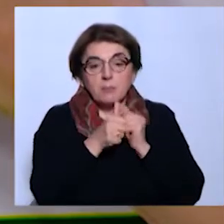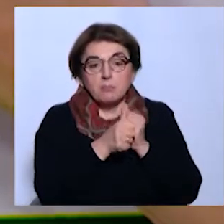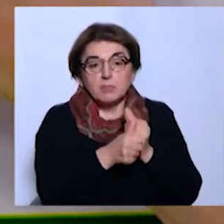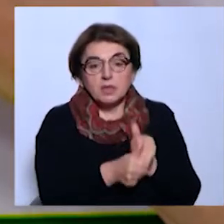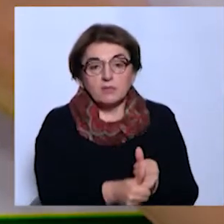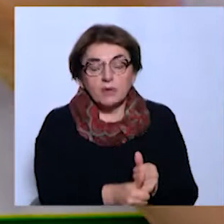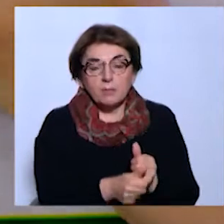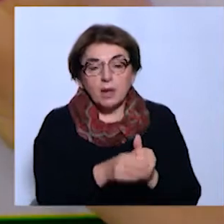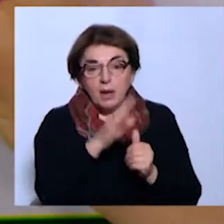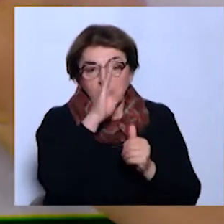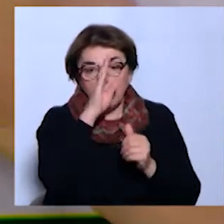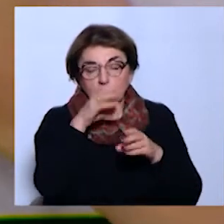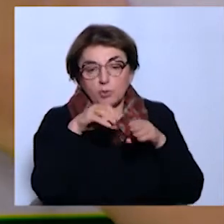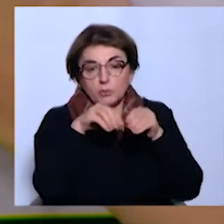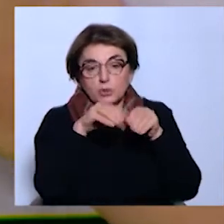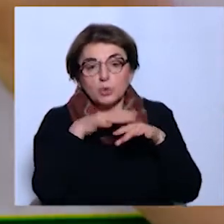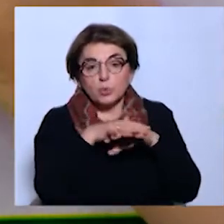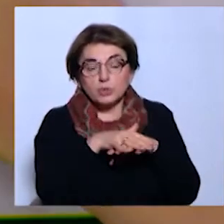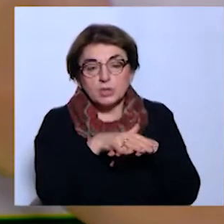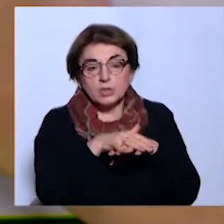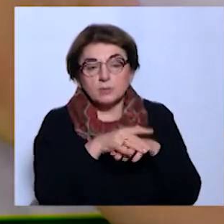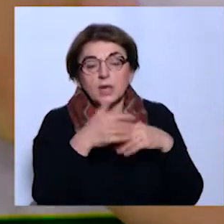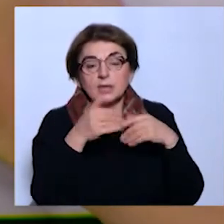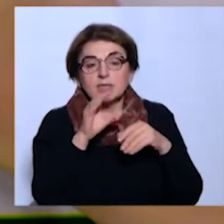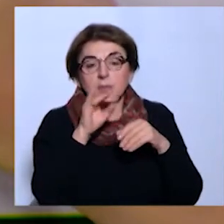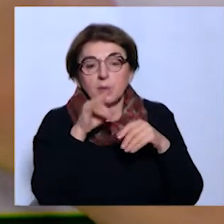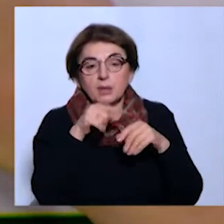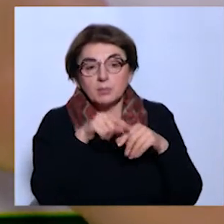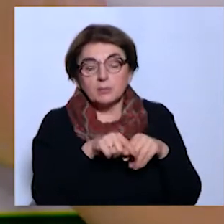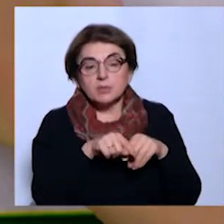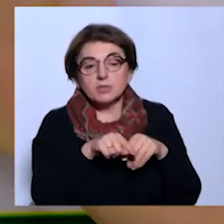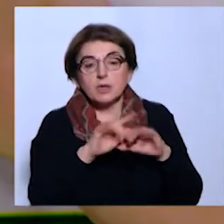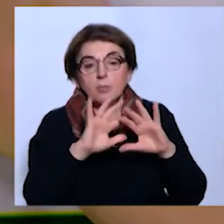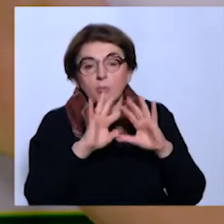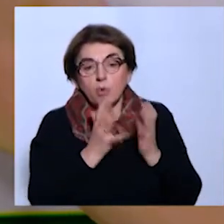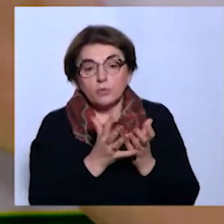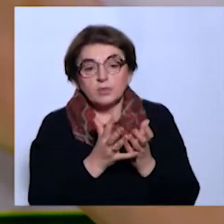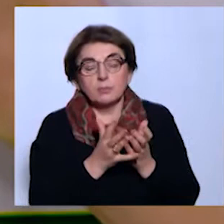უჯრედები, სპერმიები. Და სპერმიებიც ხვდება